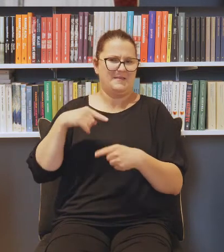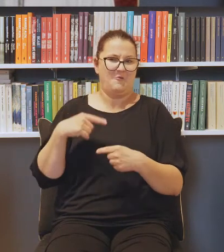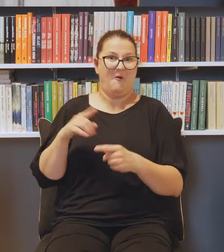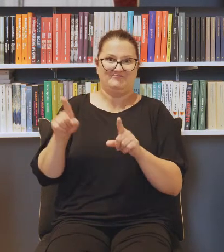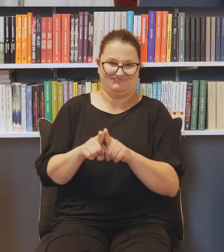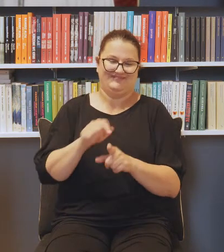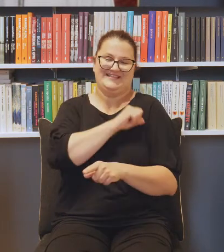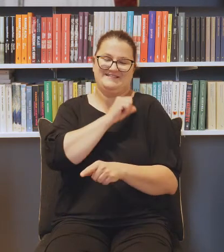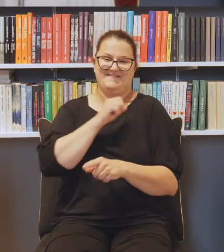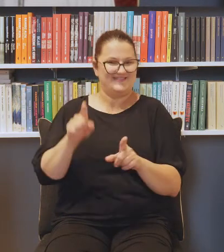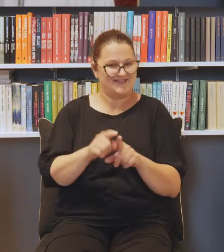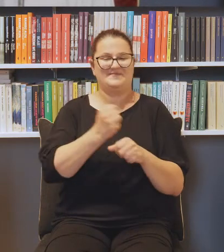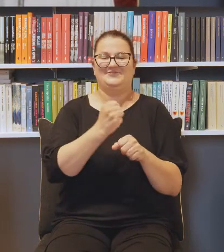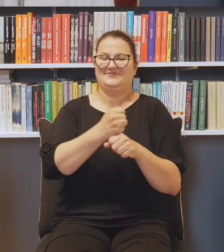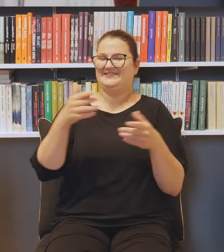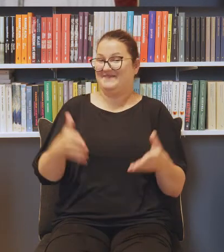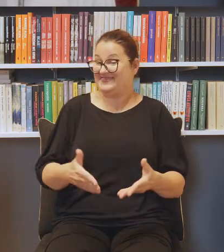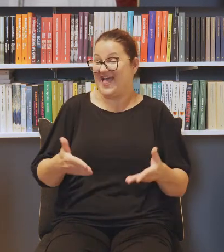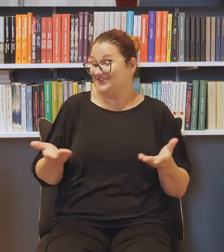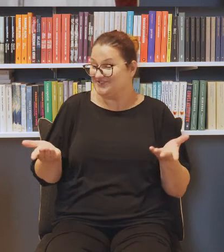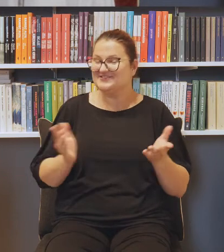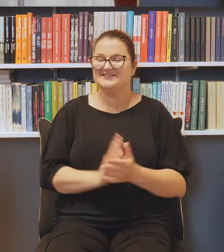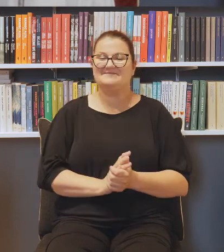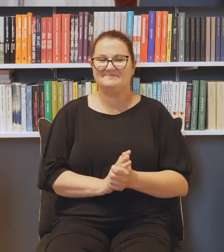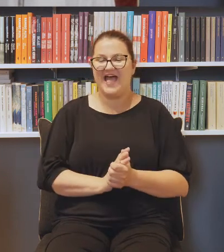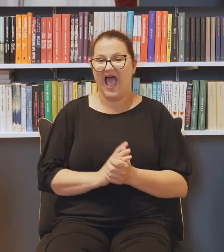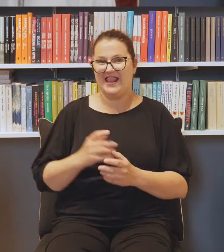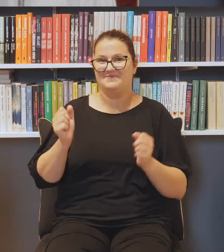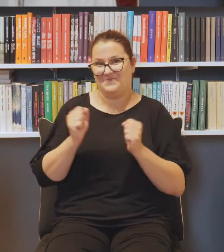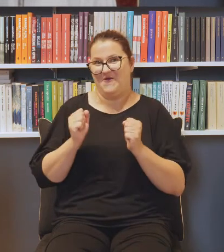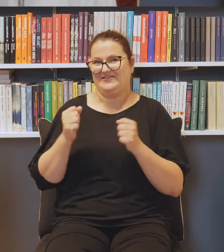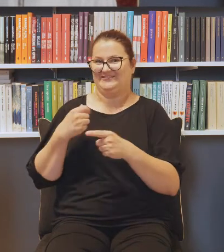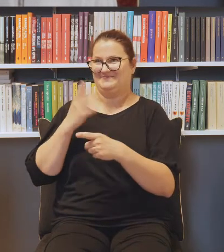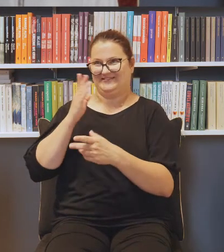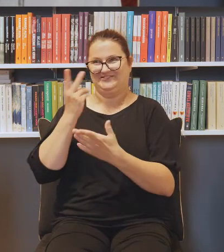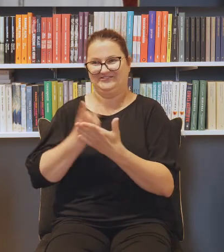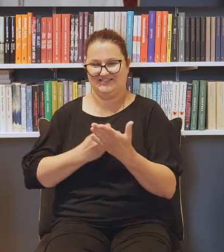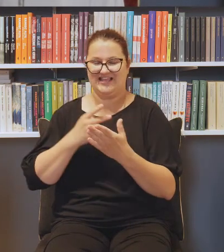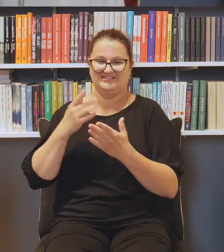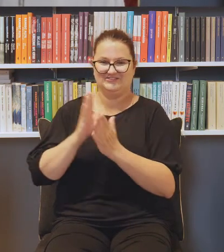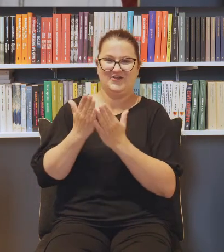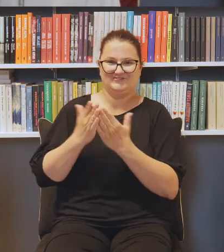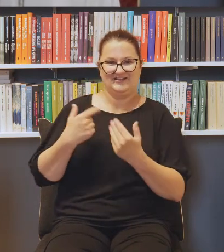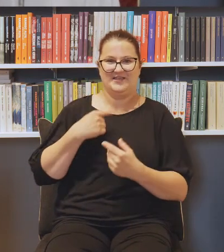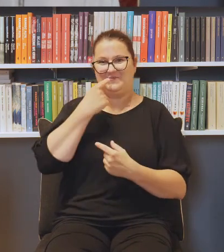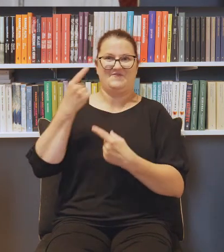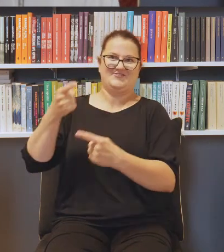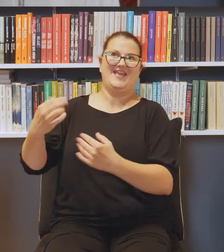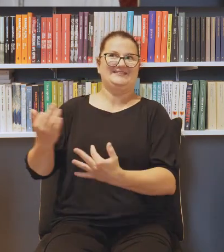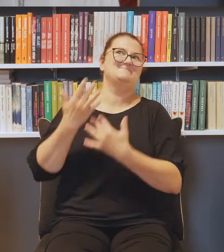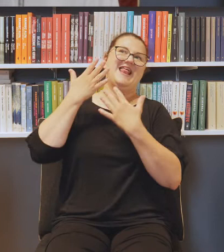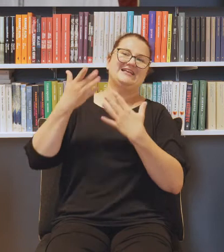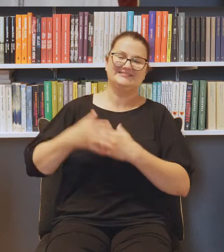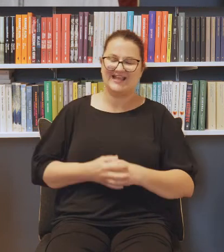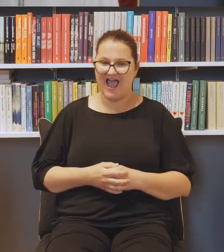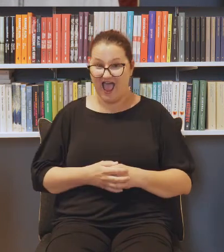też pracuję na cmentarzu, więc... Ale boję się, że przeczyta książkę, bo myślę, że się nie zainspirowała. A czy to